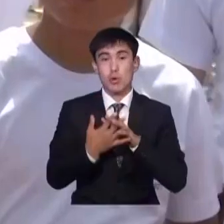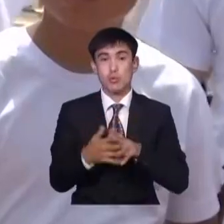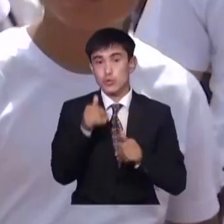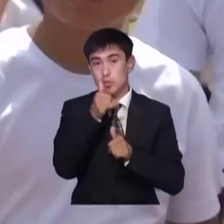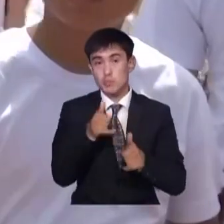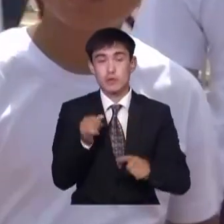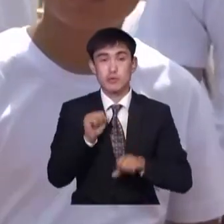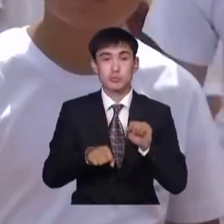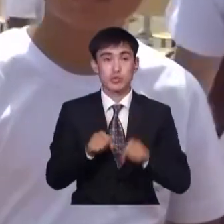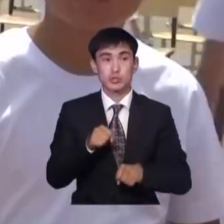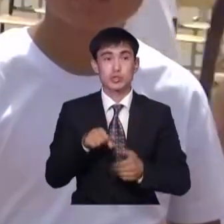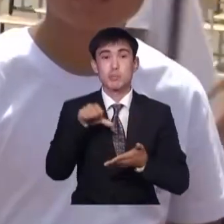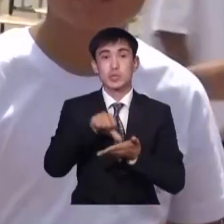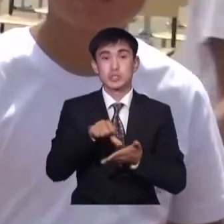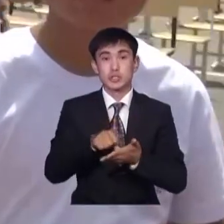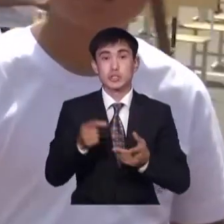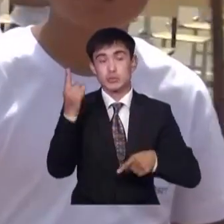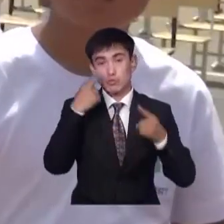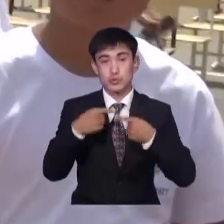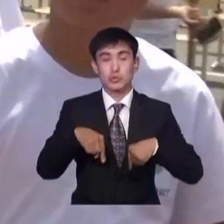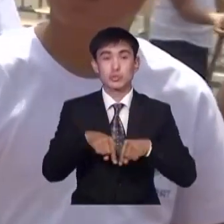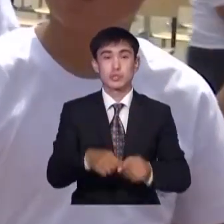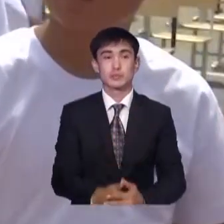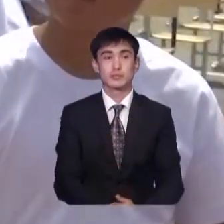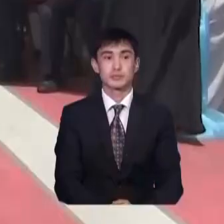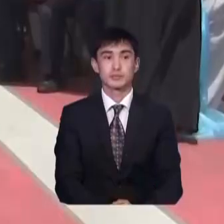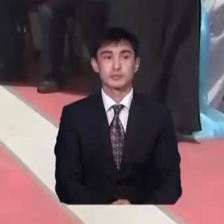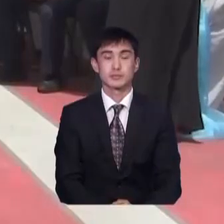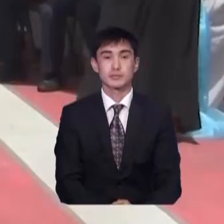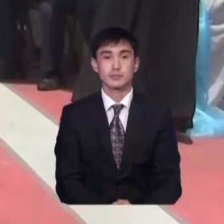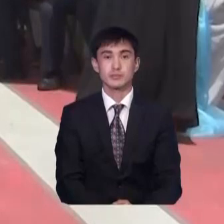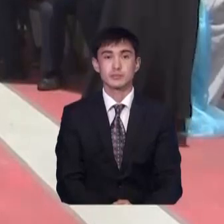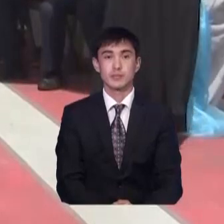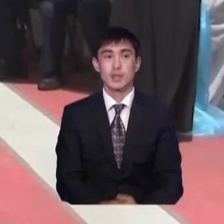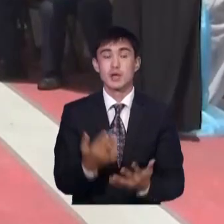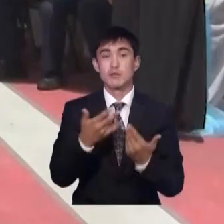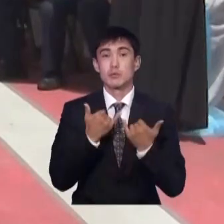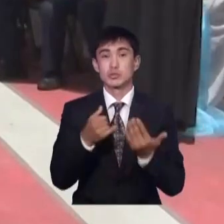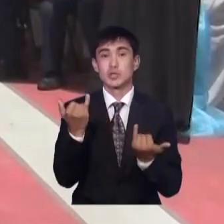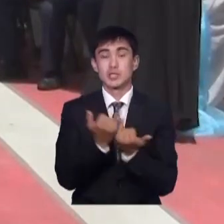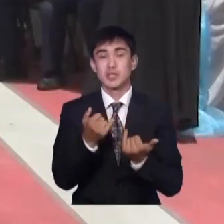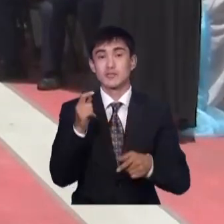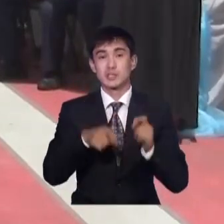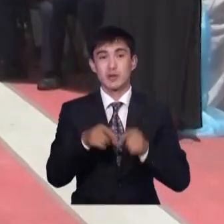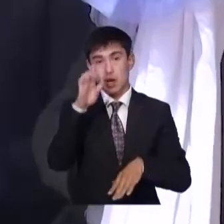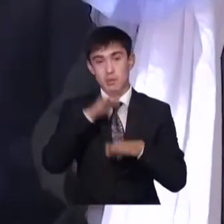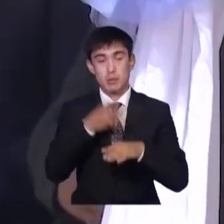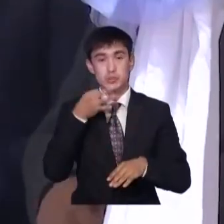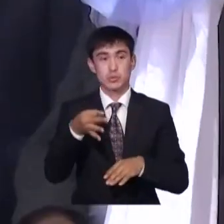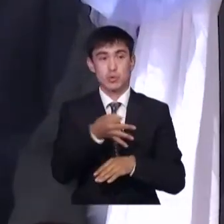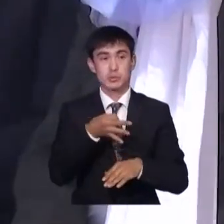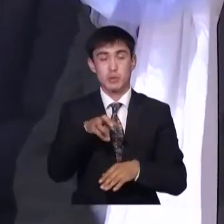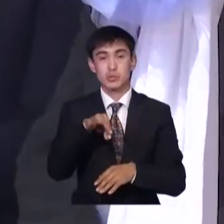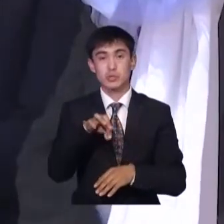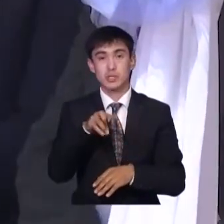аулах не имеют возможности посещать творческие кружки. В В числе почетных гостей фестиваля и аким Алматинской